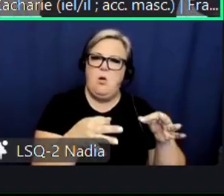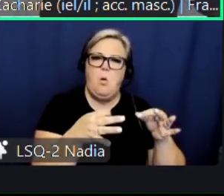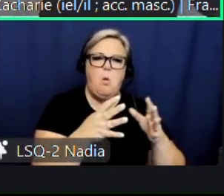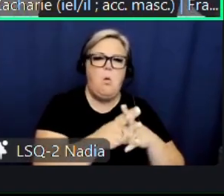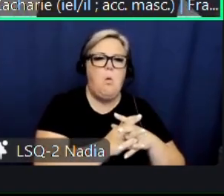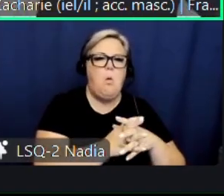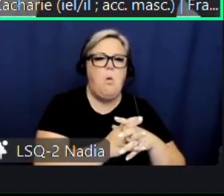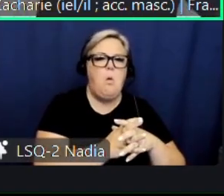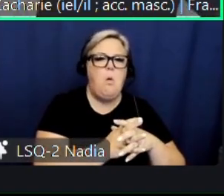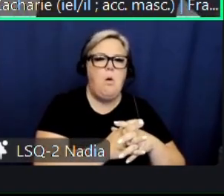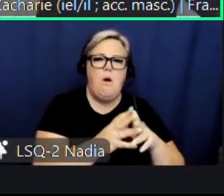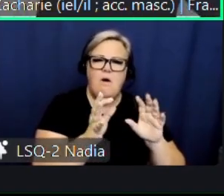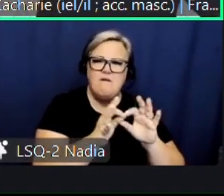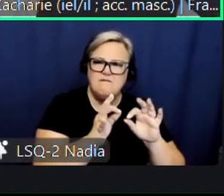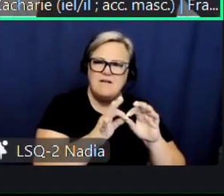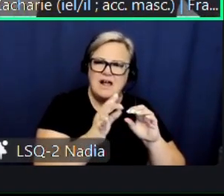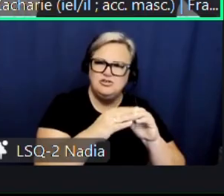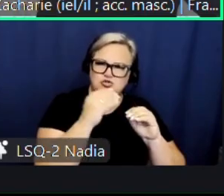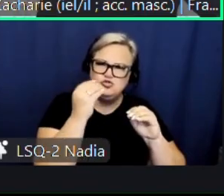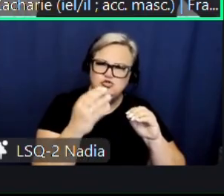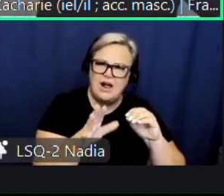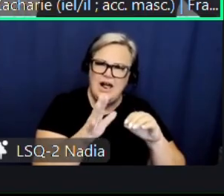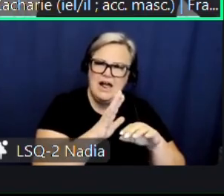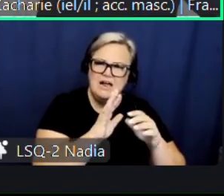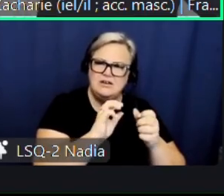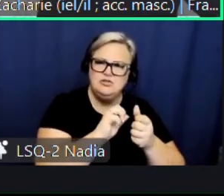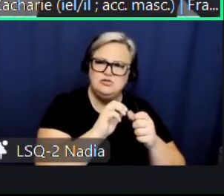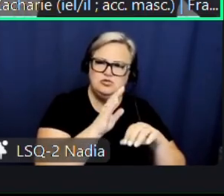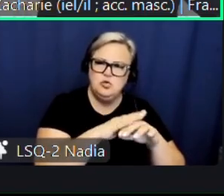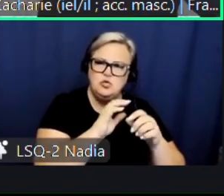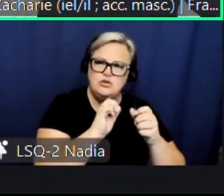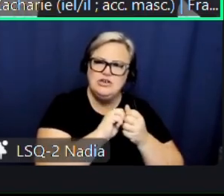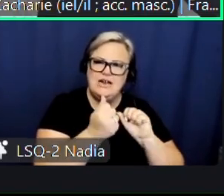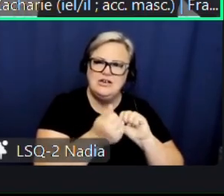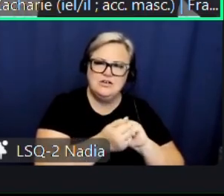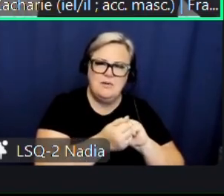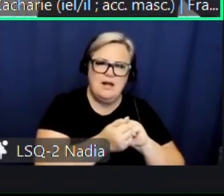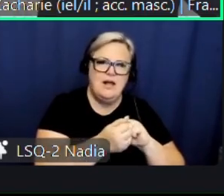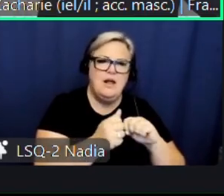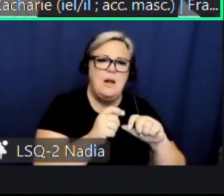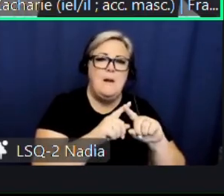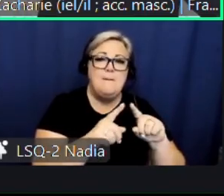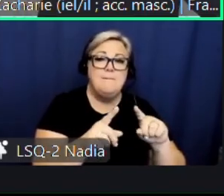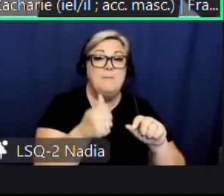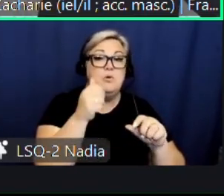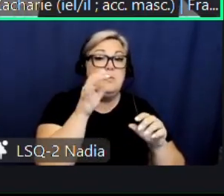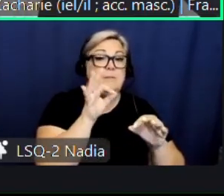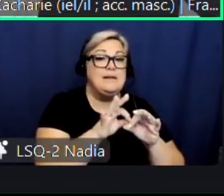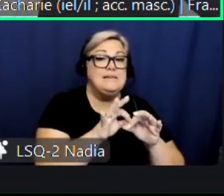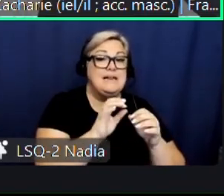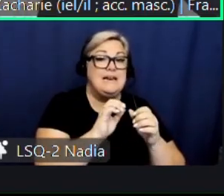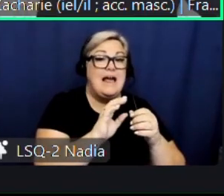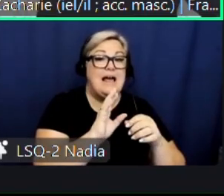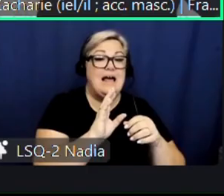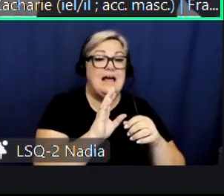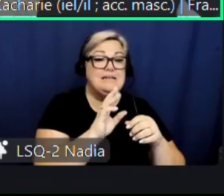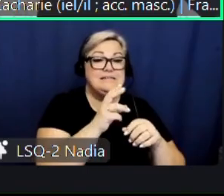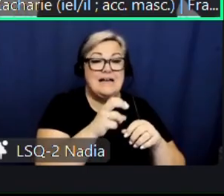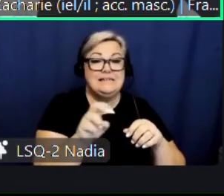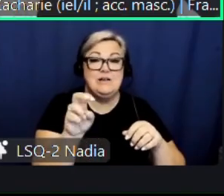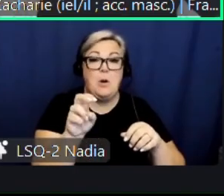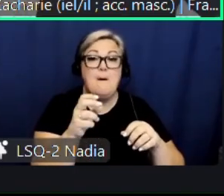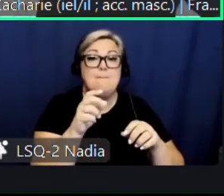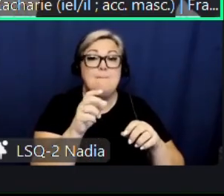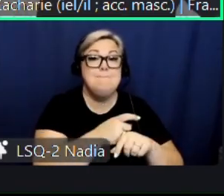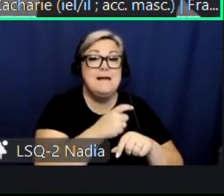des frais très élevés associés à la transition en général, mais aussi beaucoup plus spécifiquement à la transition médicale. Il